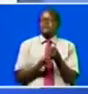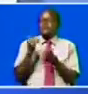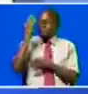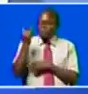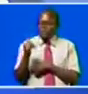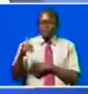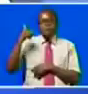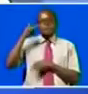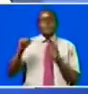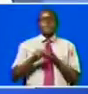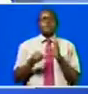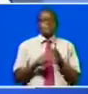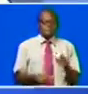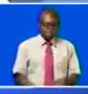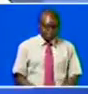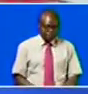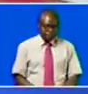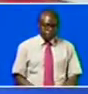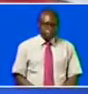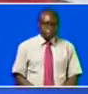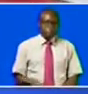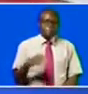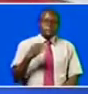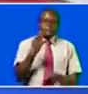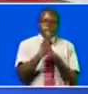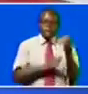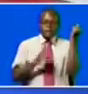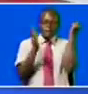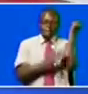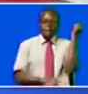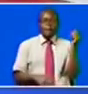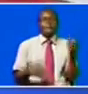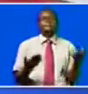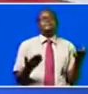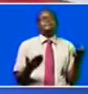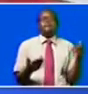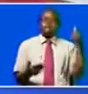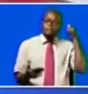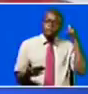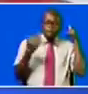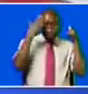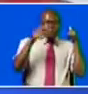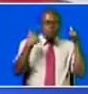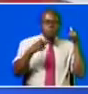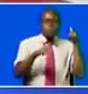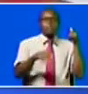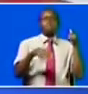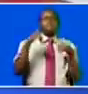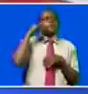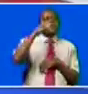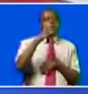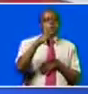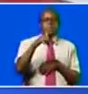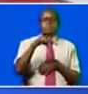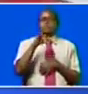ya simu. Bikisimba, kuna wale ambao sasa wana tabia mbaya kupokea simu kwa sababu haujui nani anapigia mme wako. Mme wako ni mtu